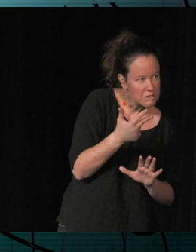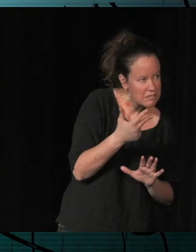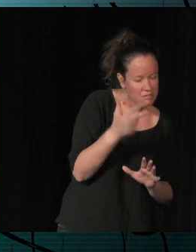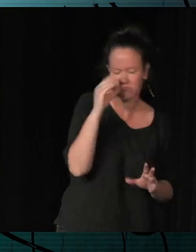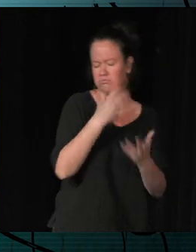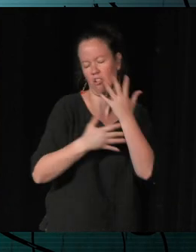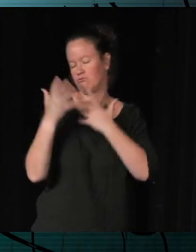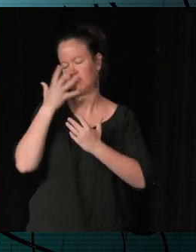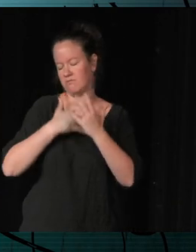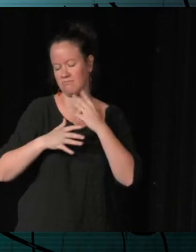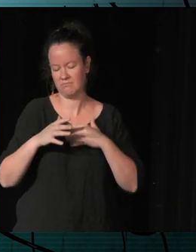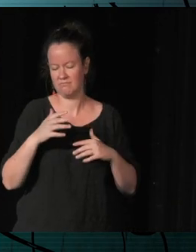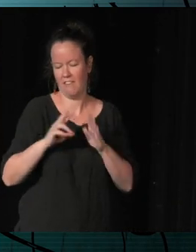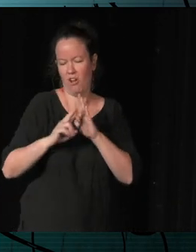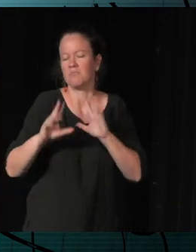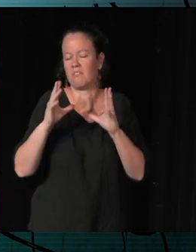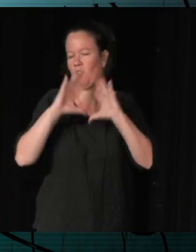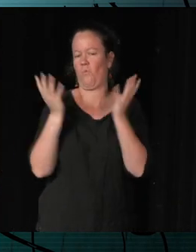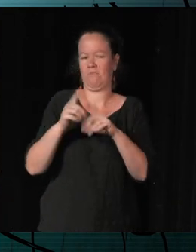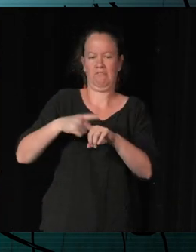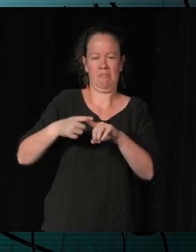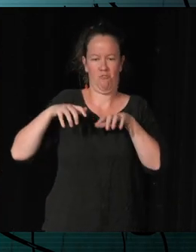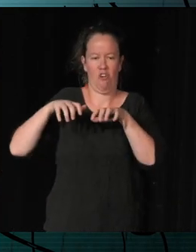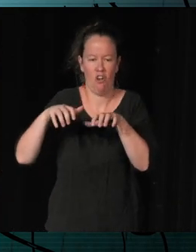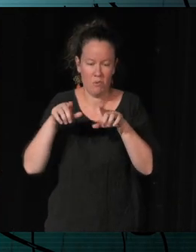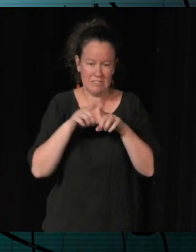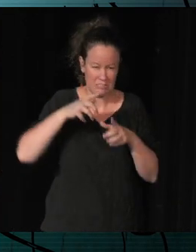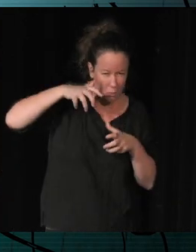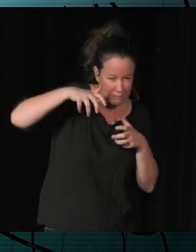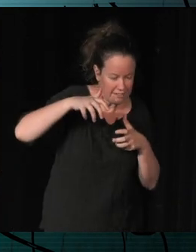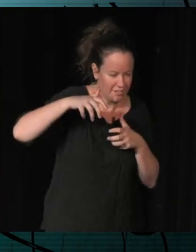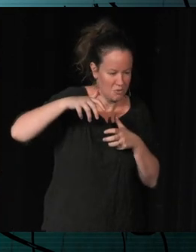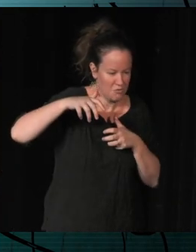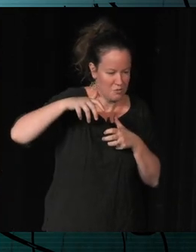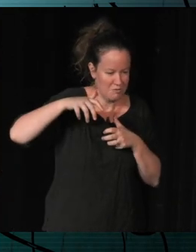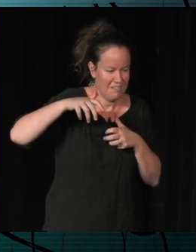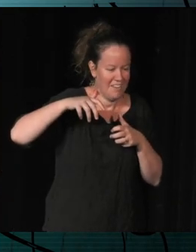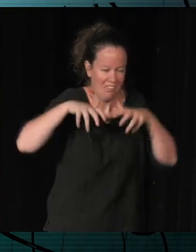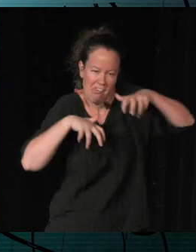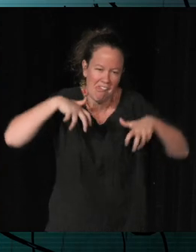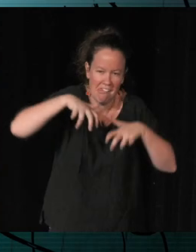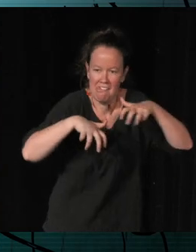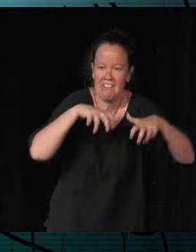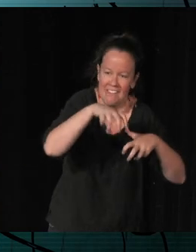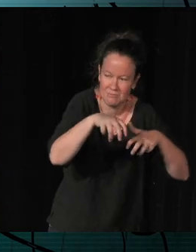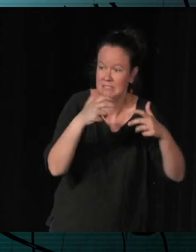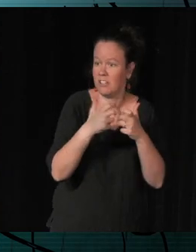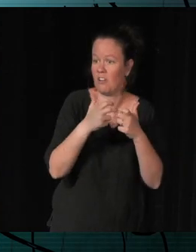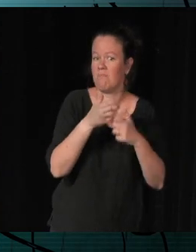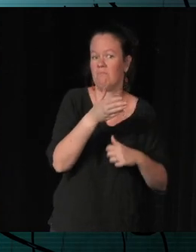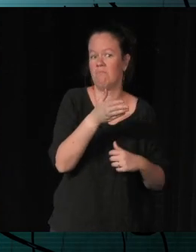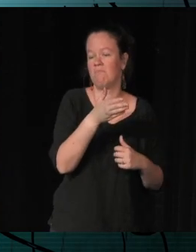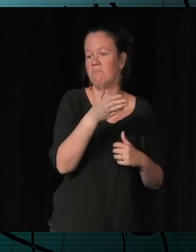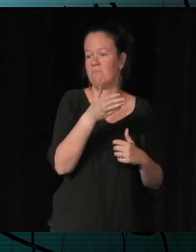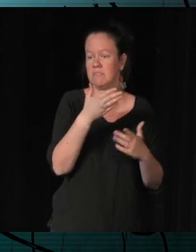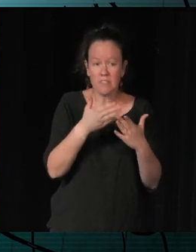ouais je les mélange toujours et là donc par contre j'avais adoré les zombies les zombies pour moi était vraiment quelque chose d'absolument extraordinaire comme personnage pour faire